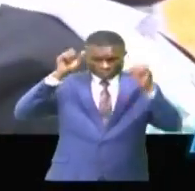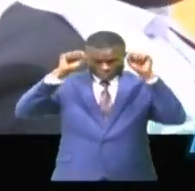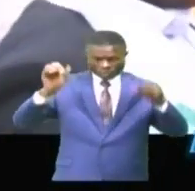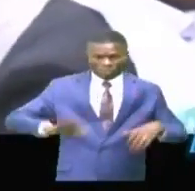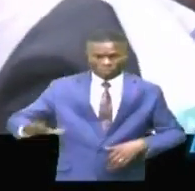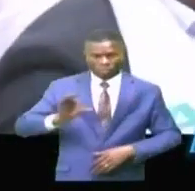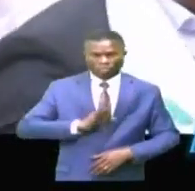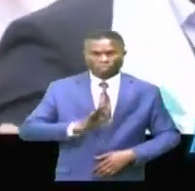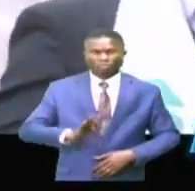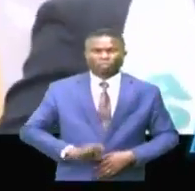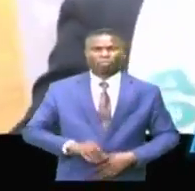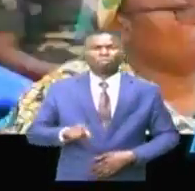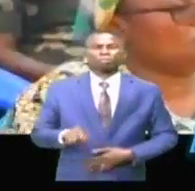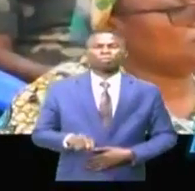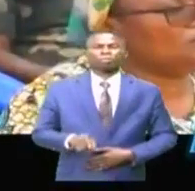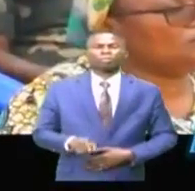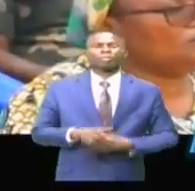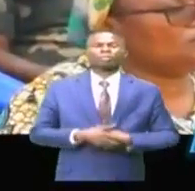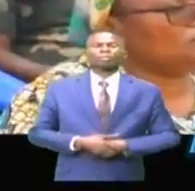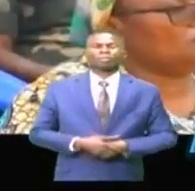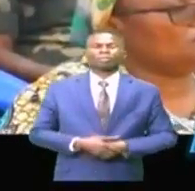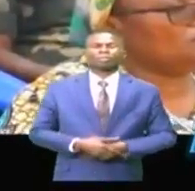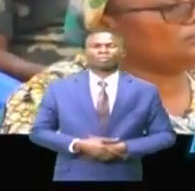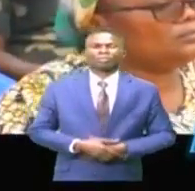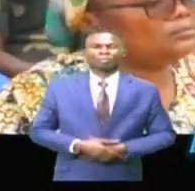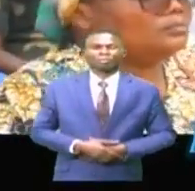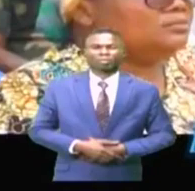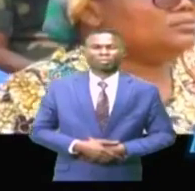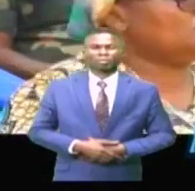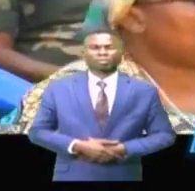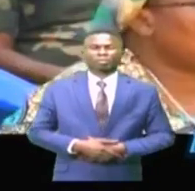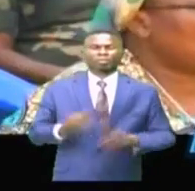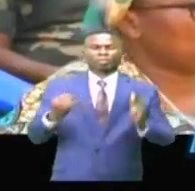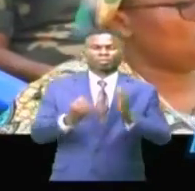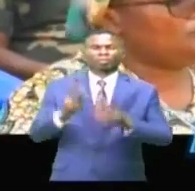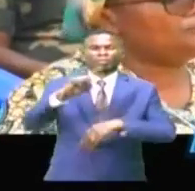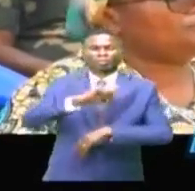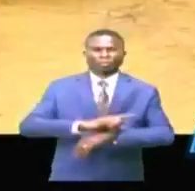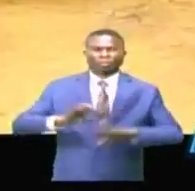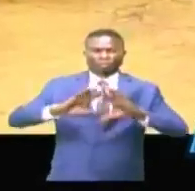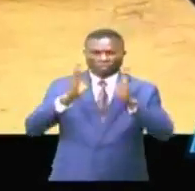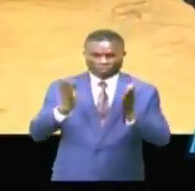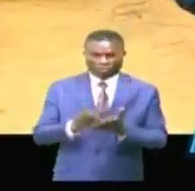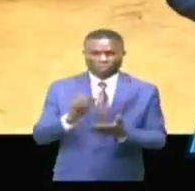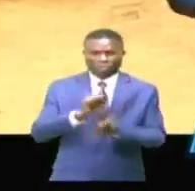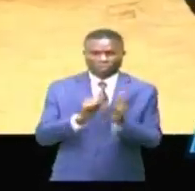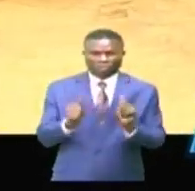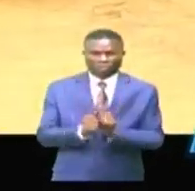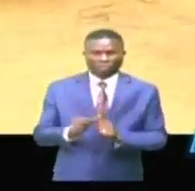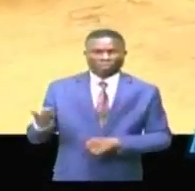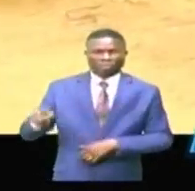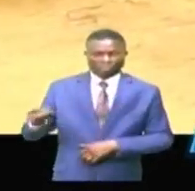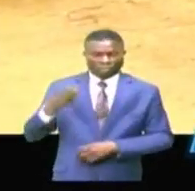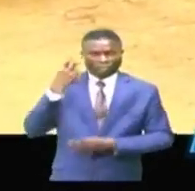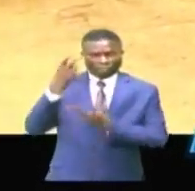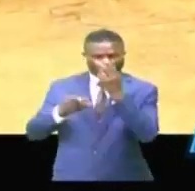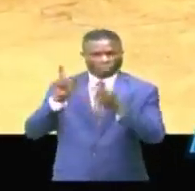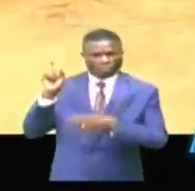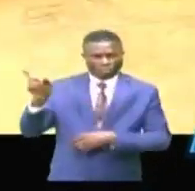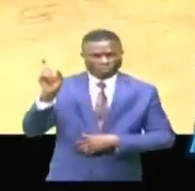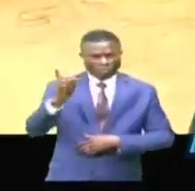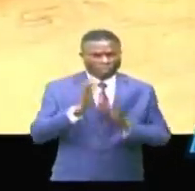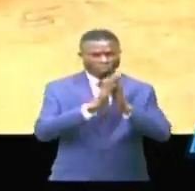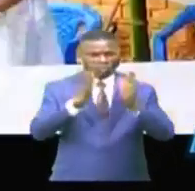République Félix Antoine en 6 jours tous les secteurs de Chela ont été visités une